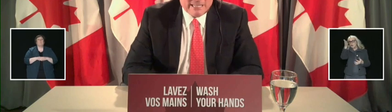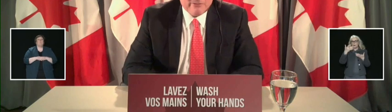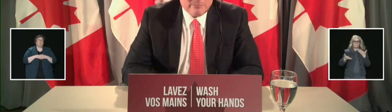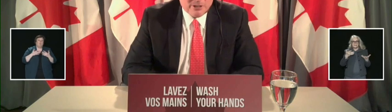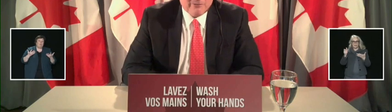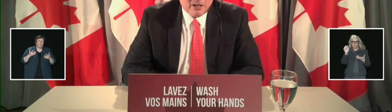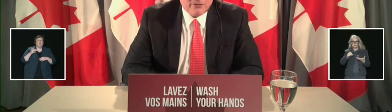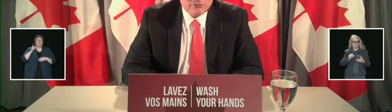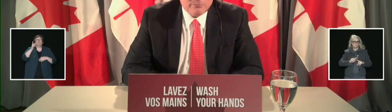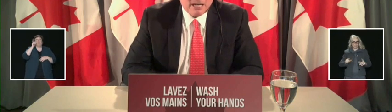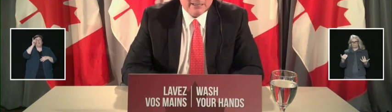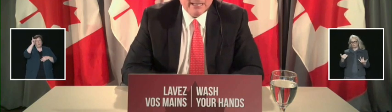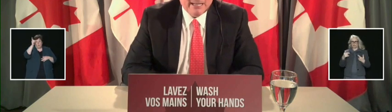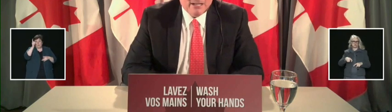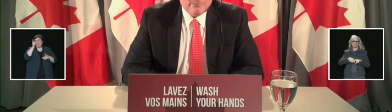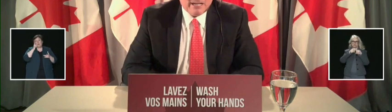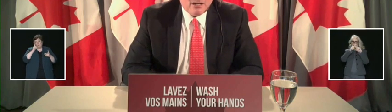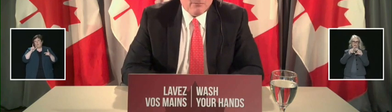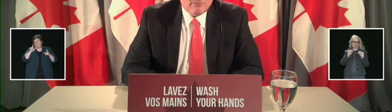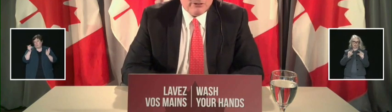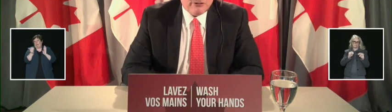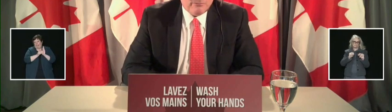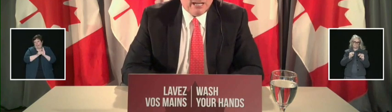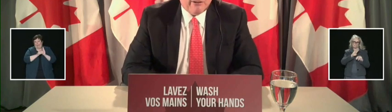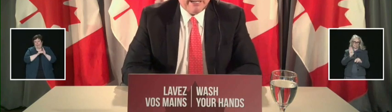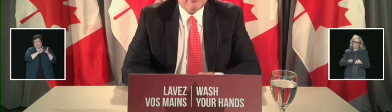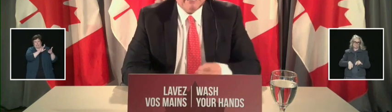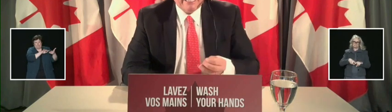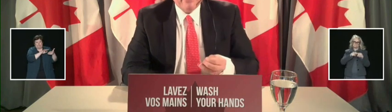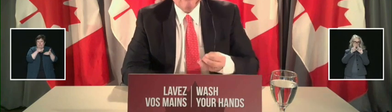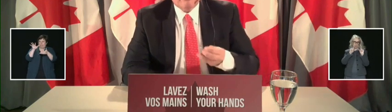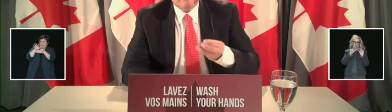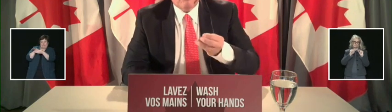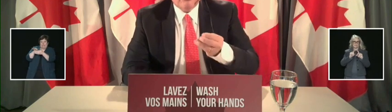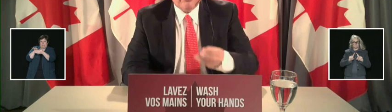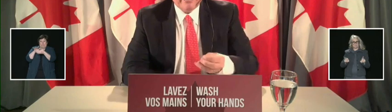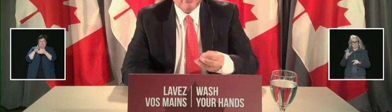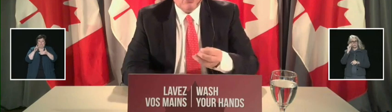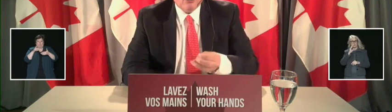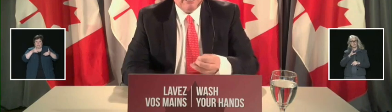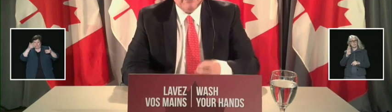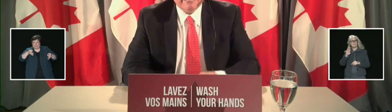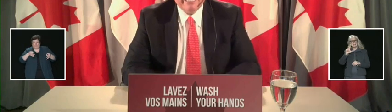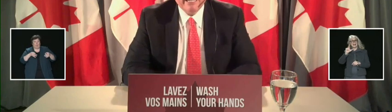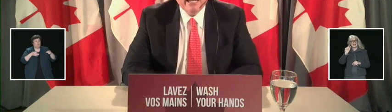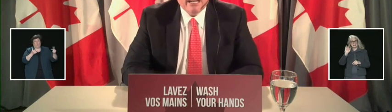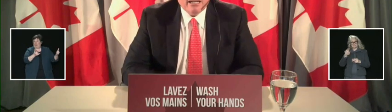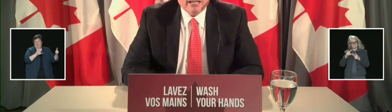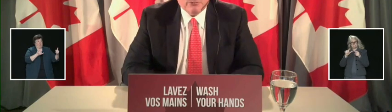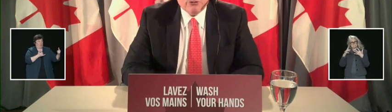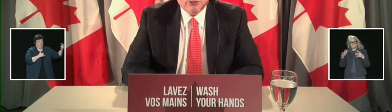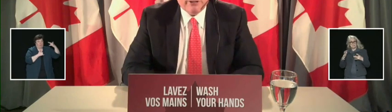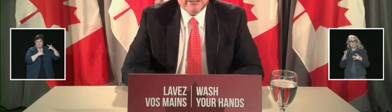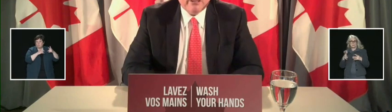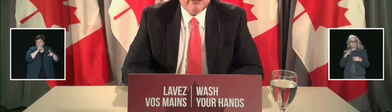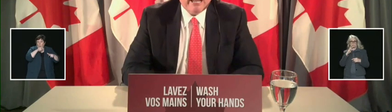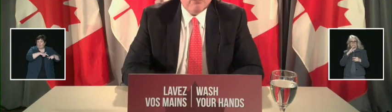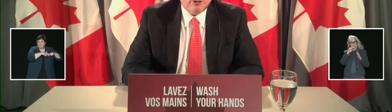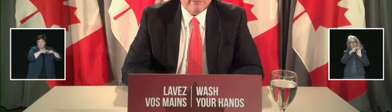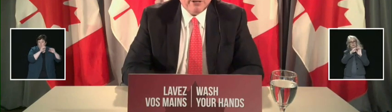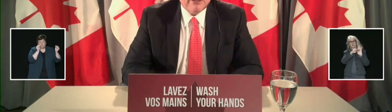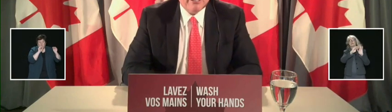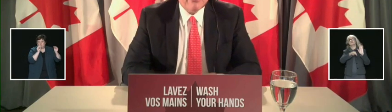pour le moment, il n'y avait pas de vol à suspendre. Mais comme M. Blair a expliqué, nous avons aussi augmenté les mesures